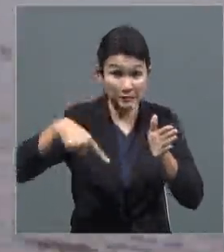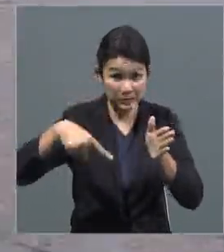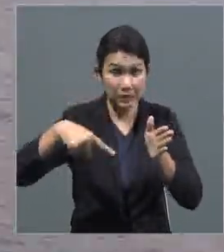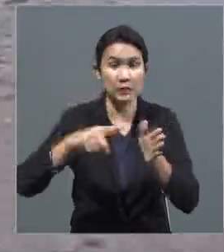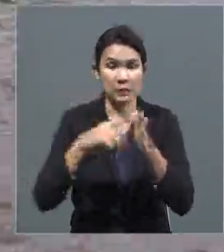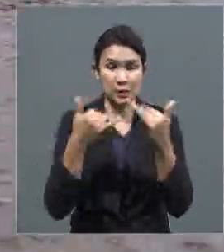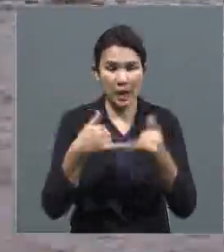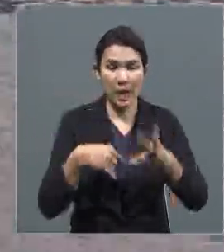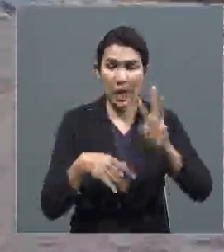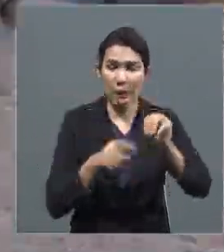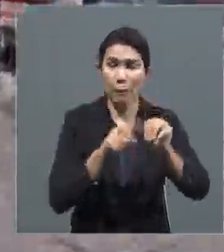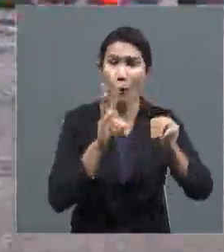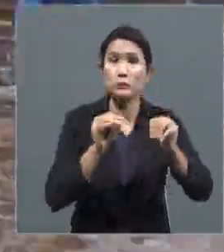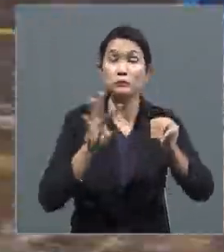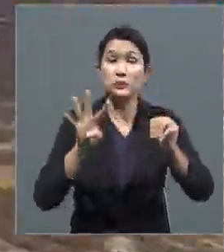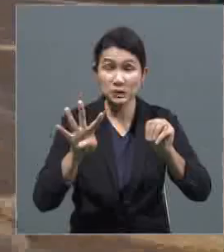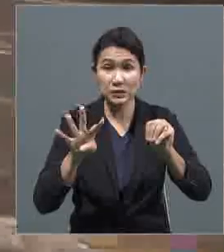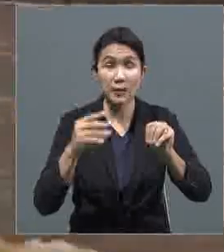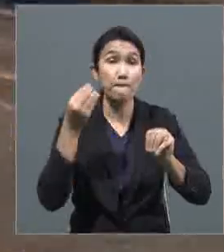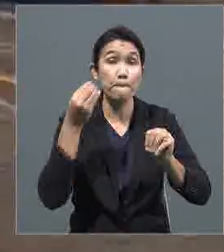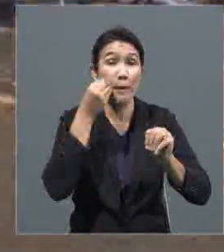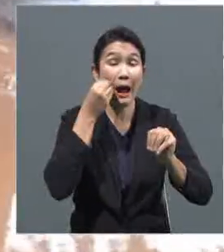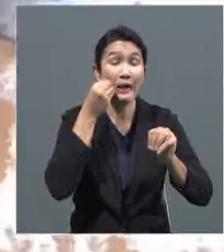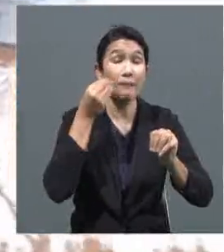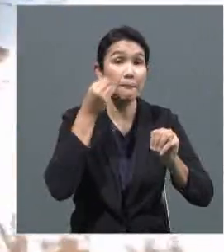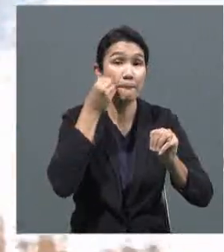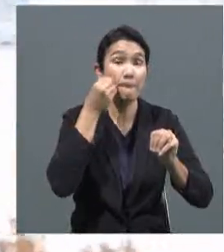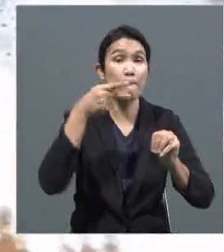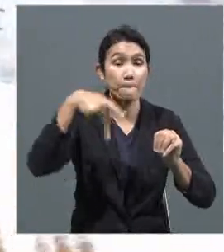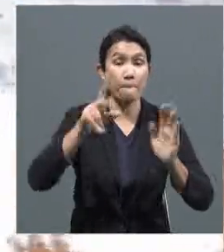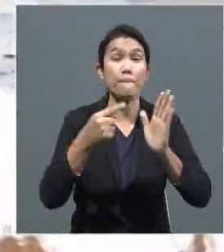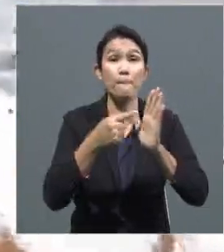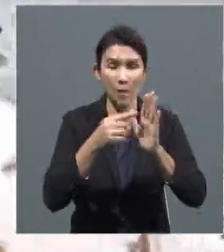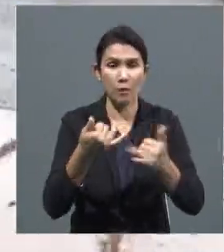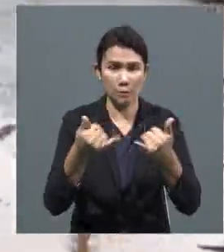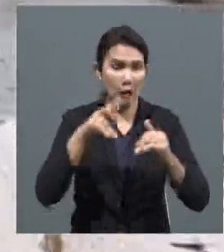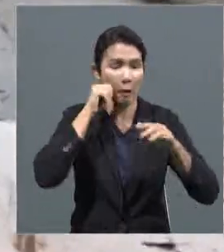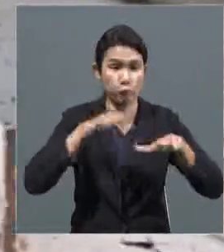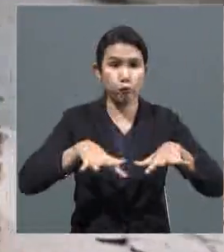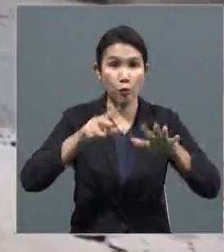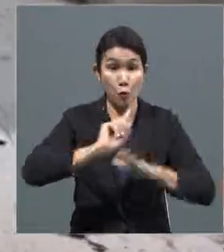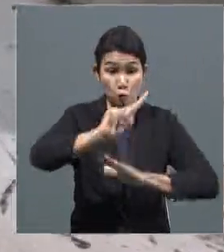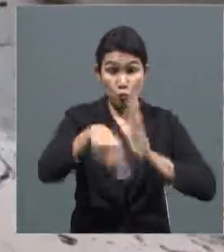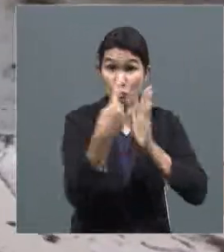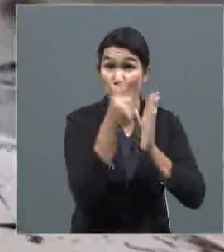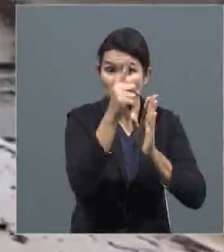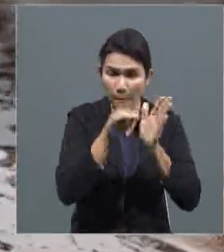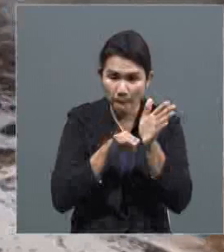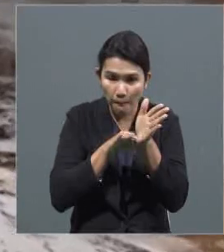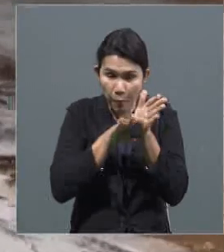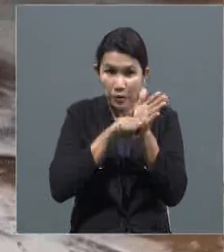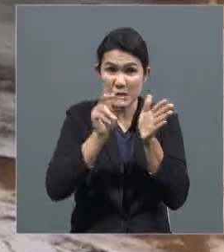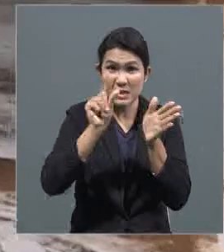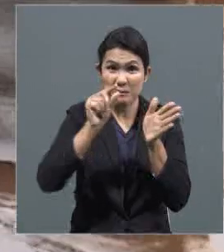ำ N64 บ้านผาขวางจุดวัดระดับน้ำสายเหนือยังคงมีปริมาณน้ำเพิ่มขึ้นชั่วโมงละ20เซนติเมตร